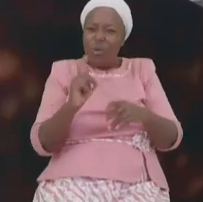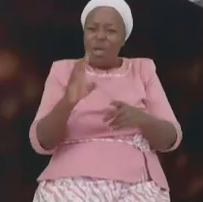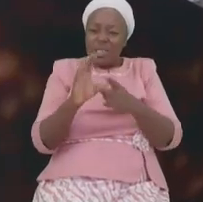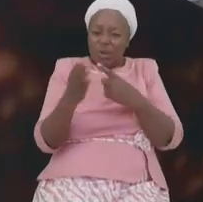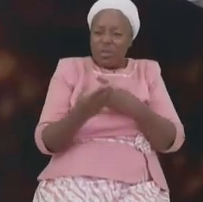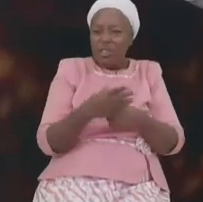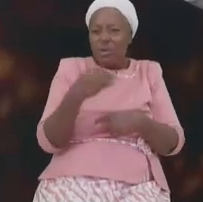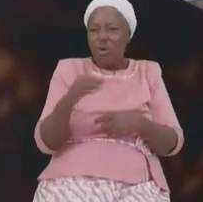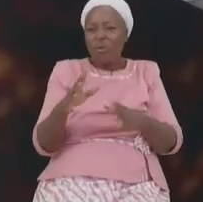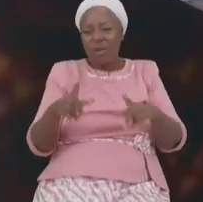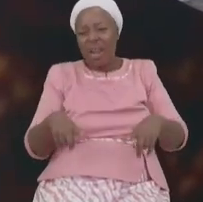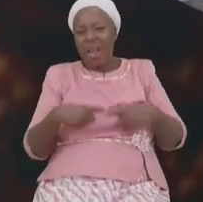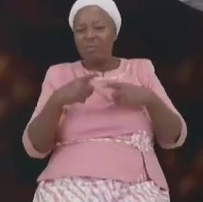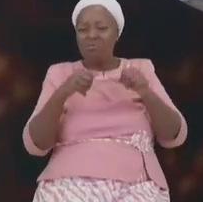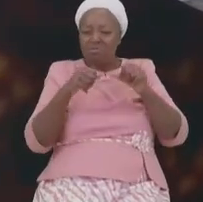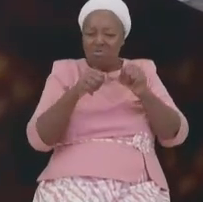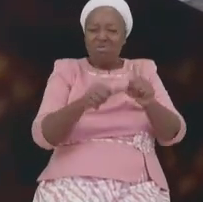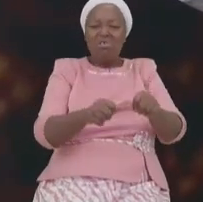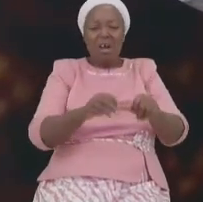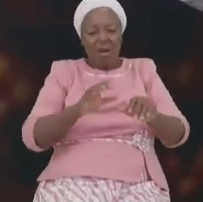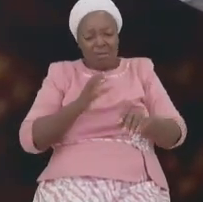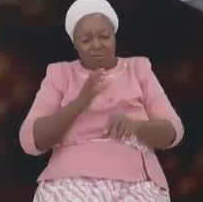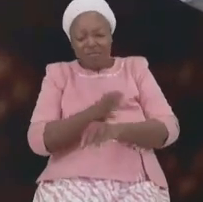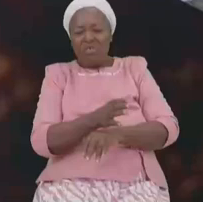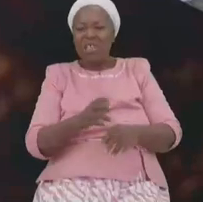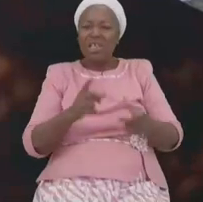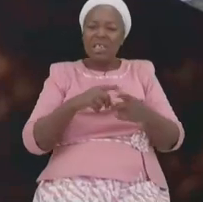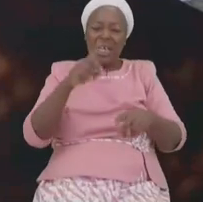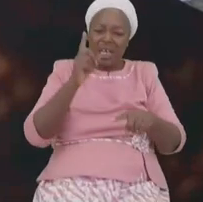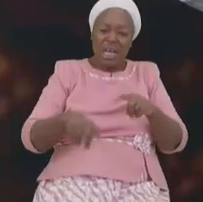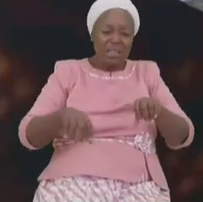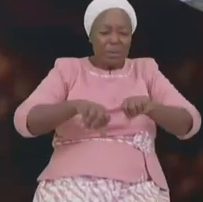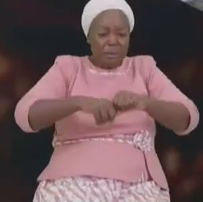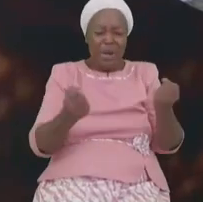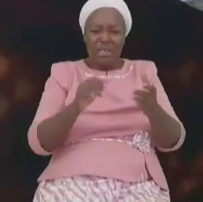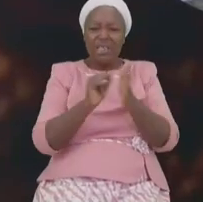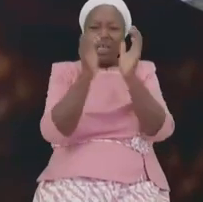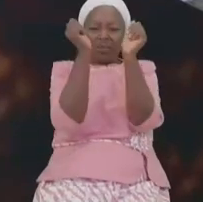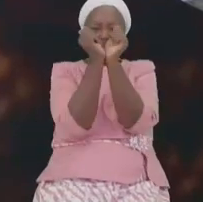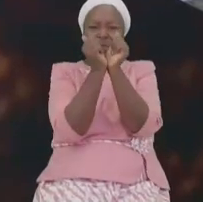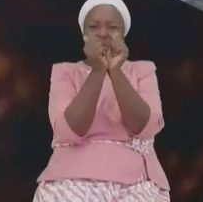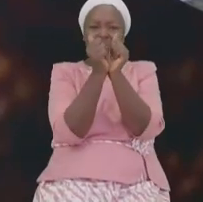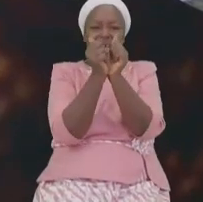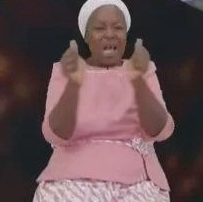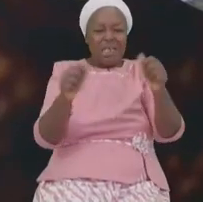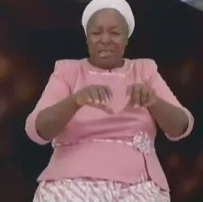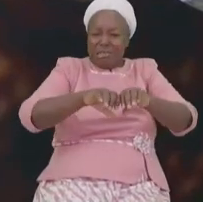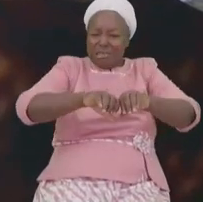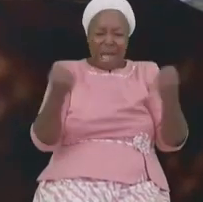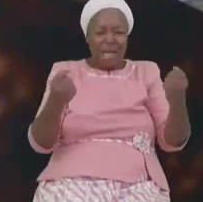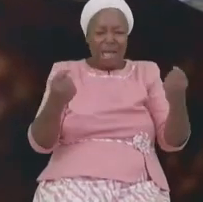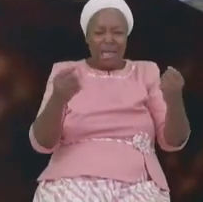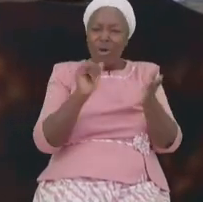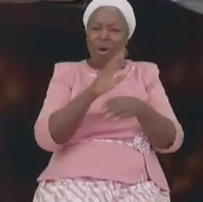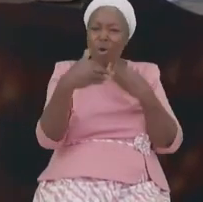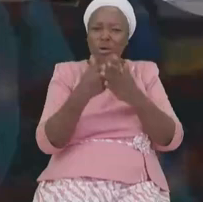enfermés. Et ils n'arrivent pas à briser les liens, dispersés. Les